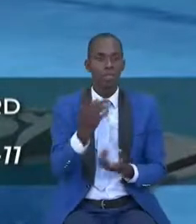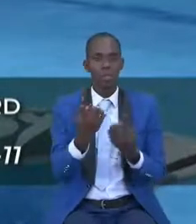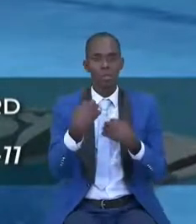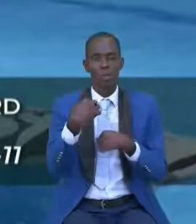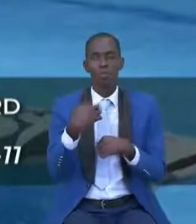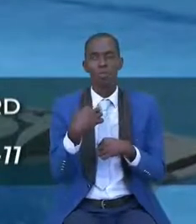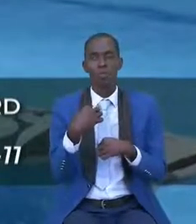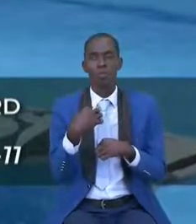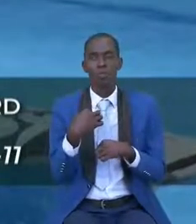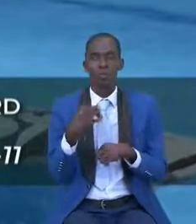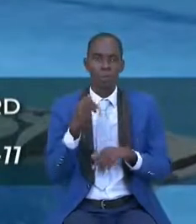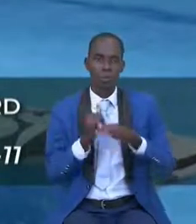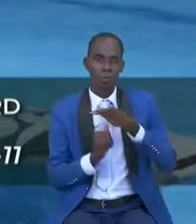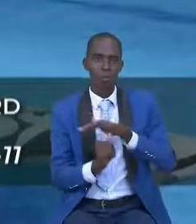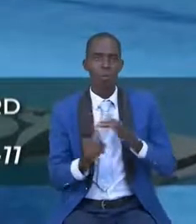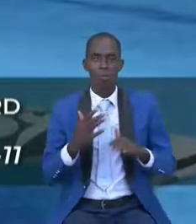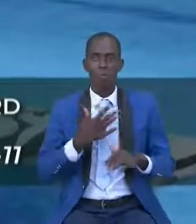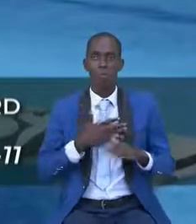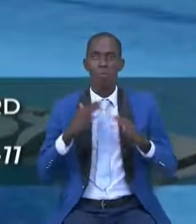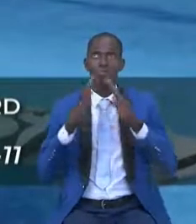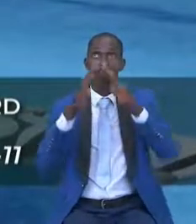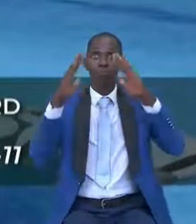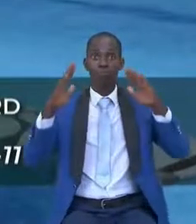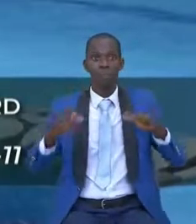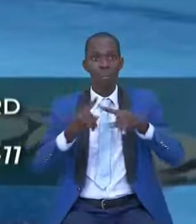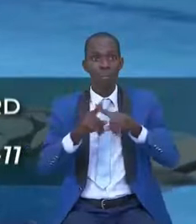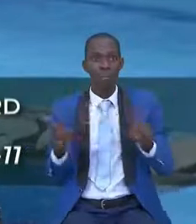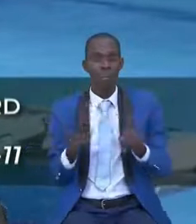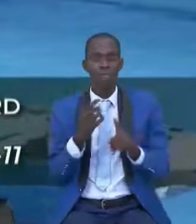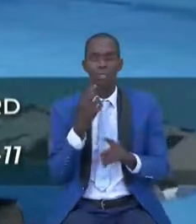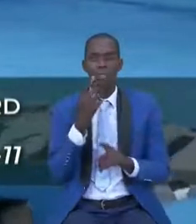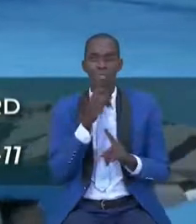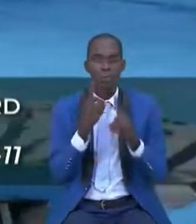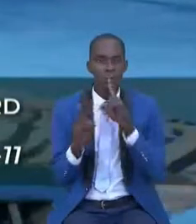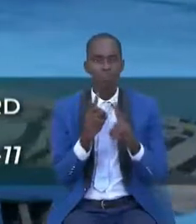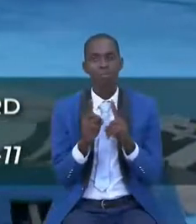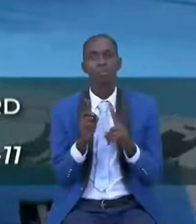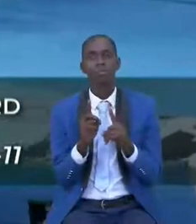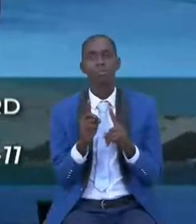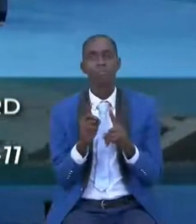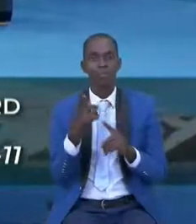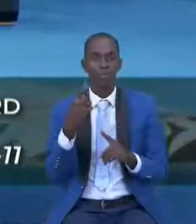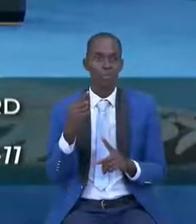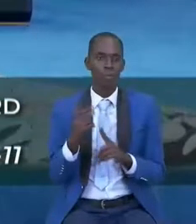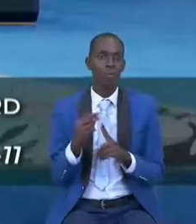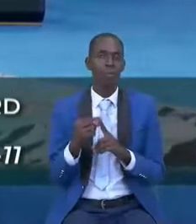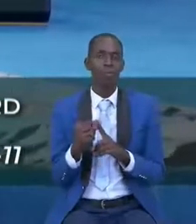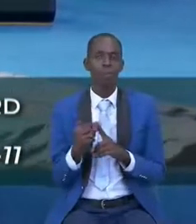digne que tu entres sous mon toit, mais